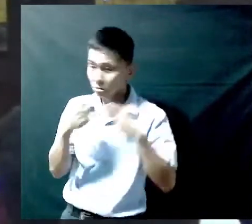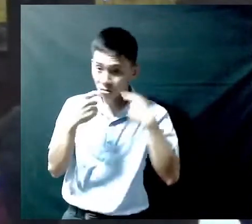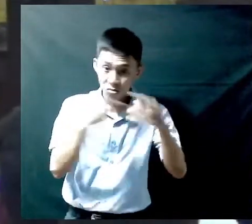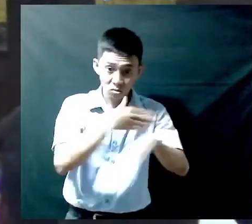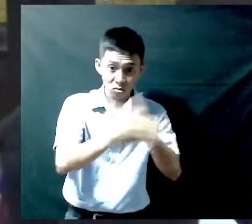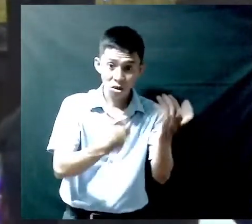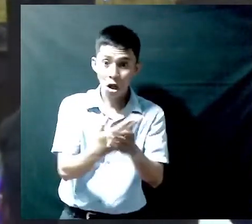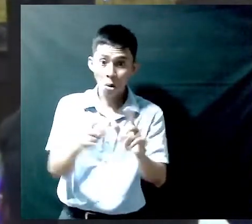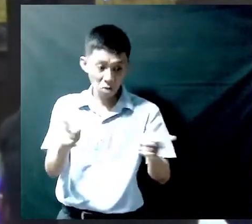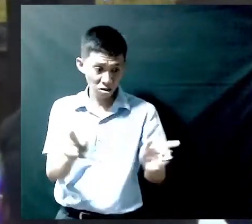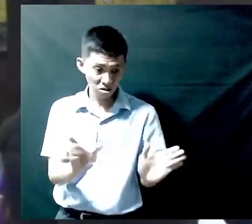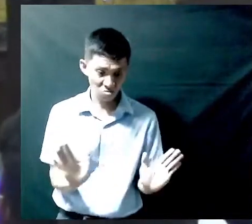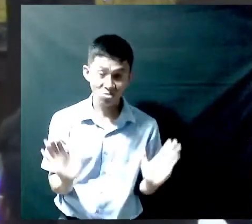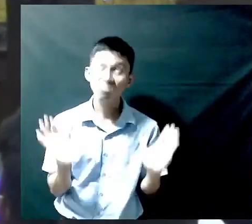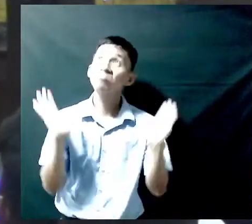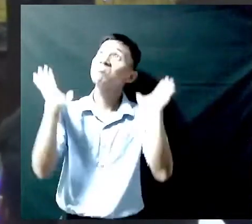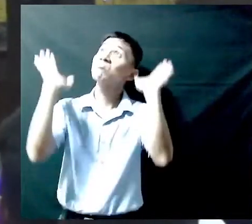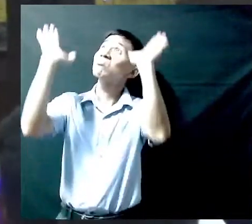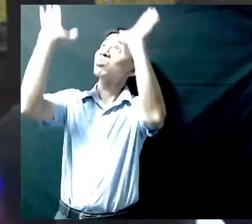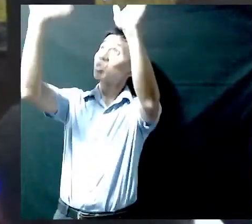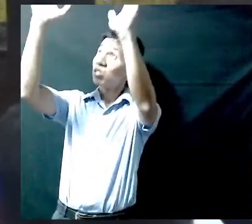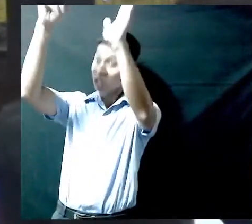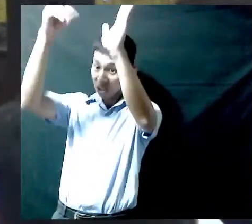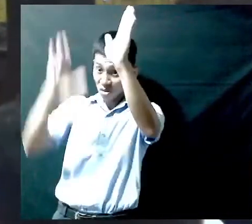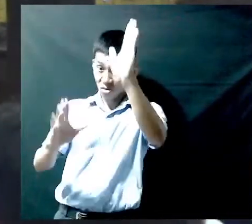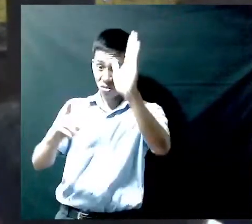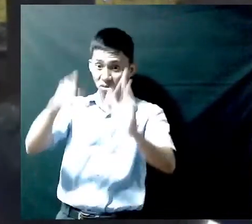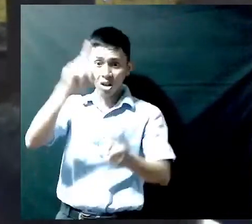pag nagbigay ng buhay sa Diyos yan, matakot ka na.